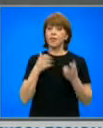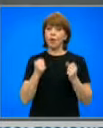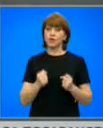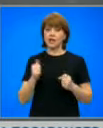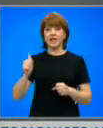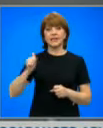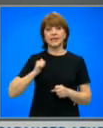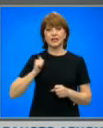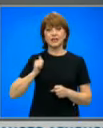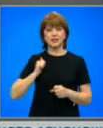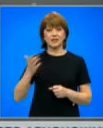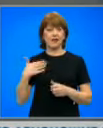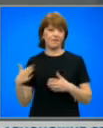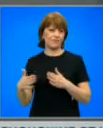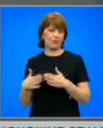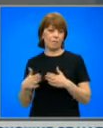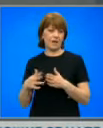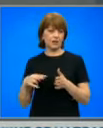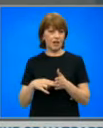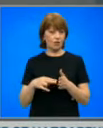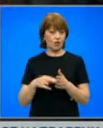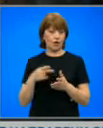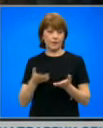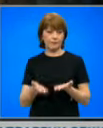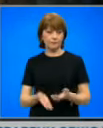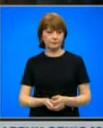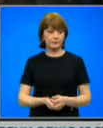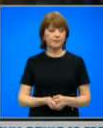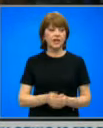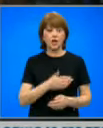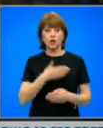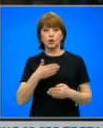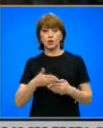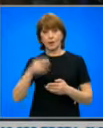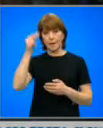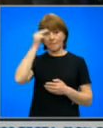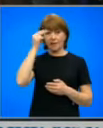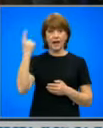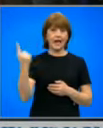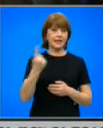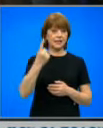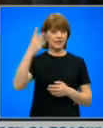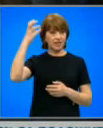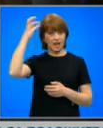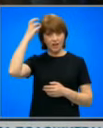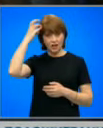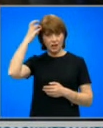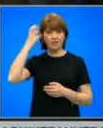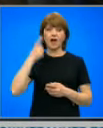защити битовите потребители и при излизането на свободния пазар на ток. До сега България остана единствената страна, която